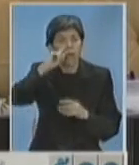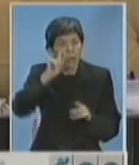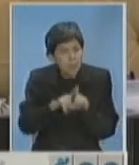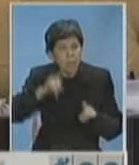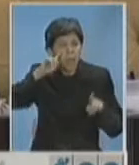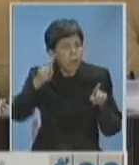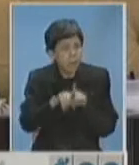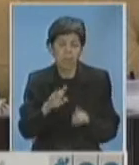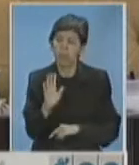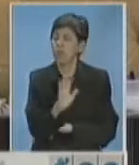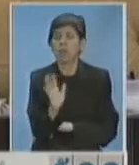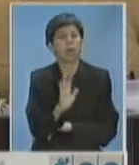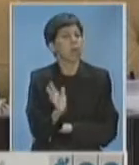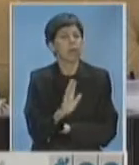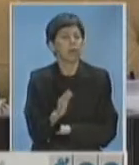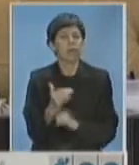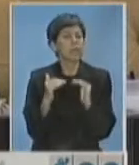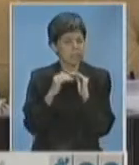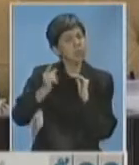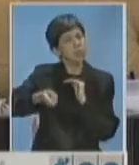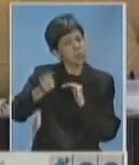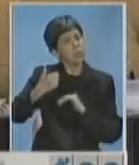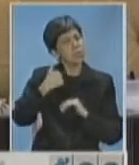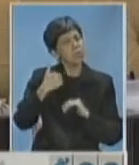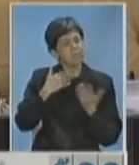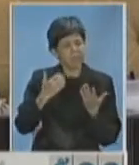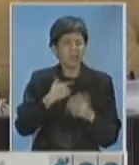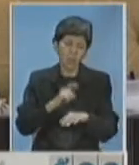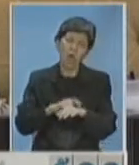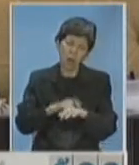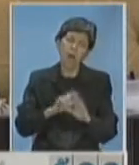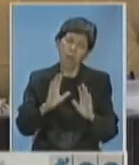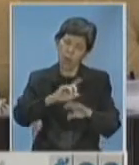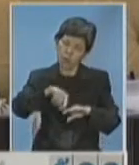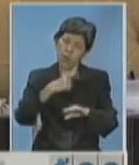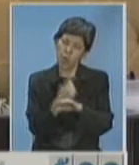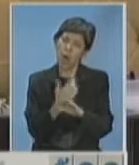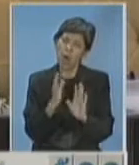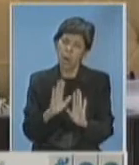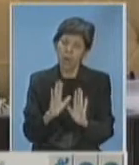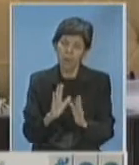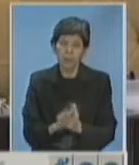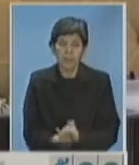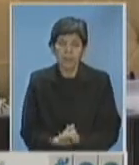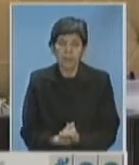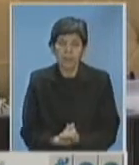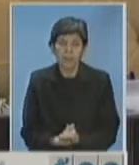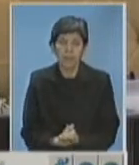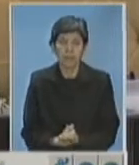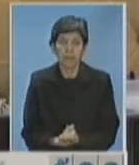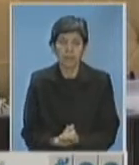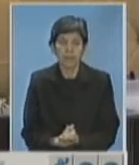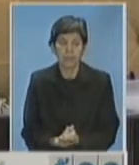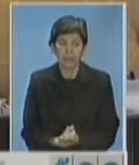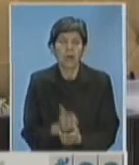ก็คงไม่ได้ท่านก็ไม่ได้เสียสิทธิ์อะไรครับก็เห็นว่าสมควรใช้เวลาชั่วโมงกว่าแล้วครับฮะเ